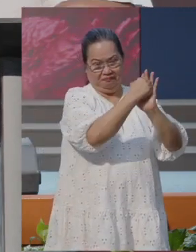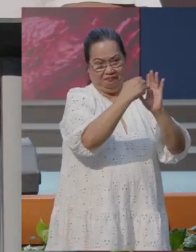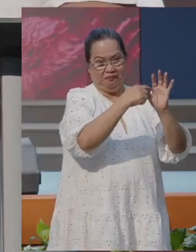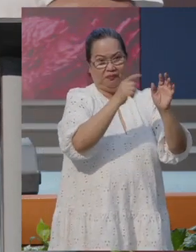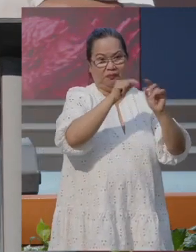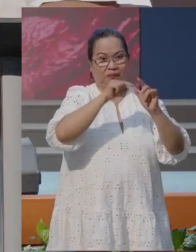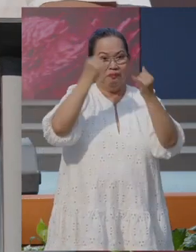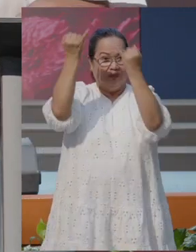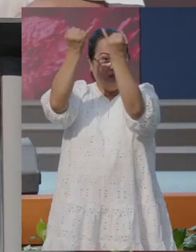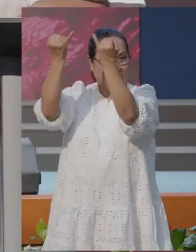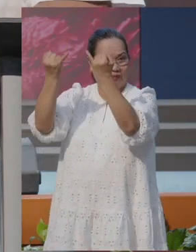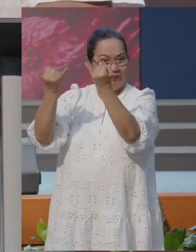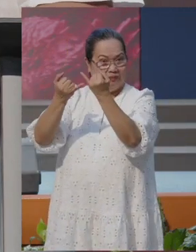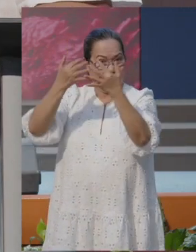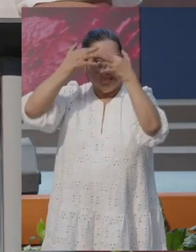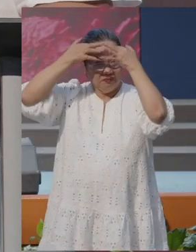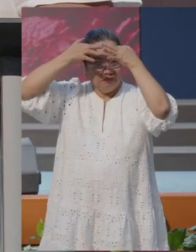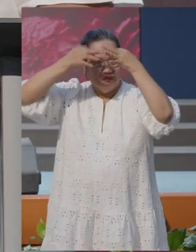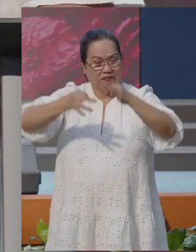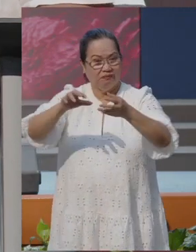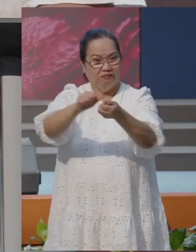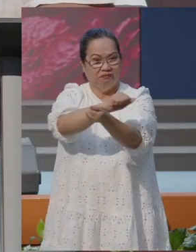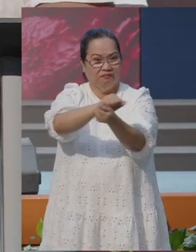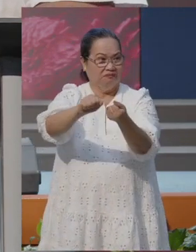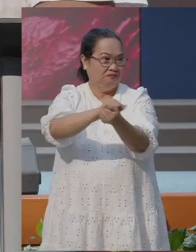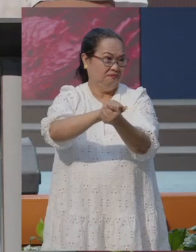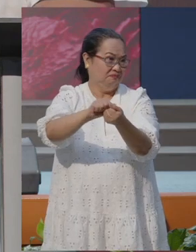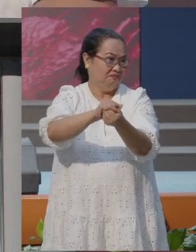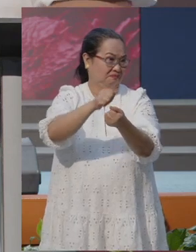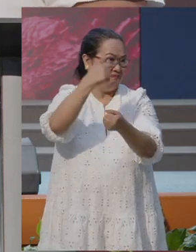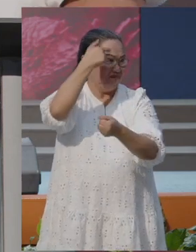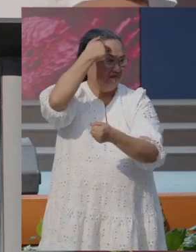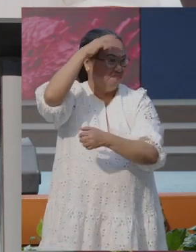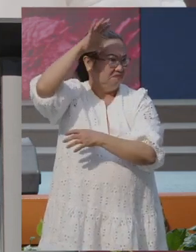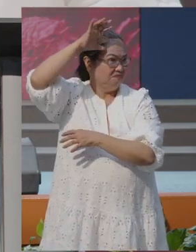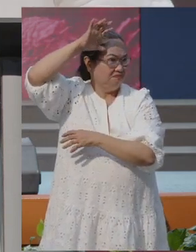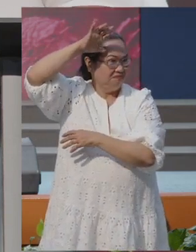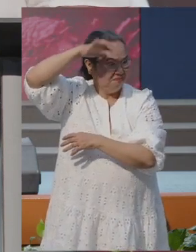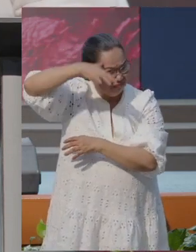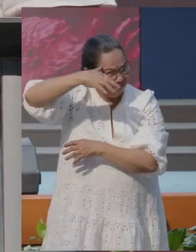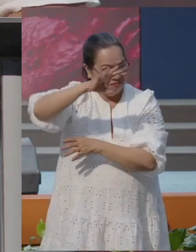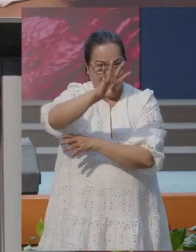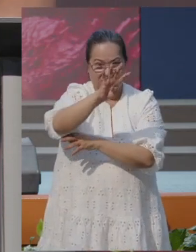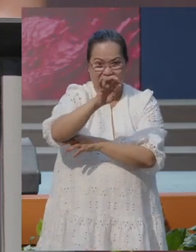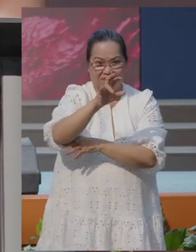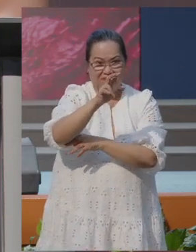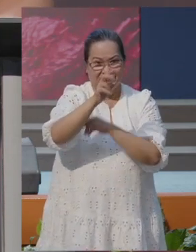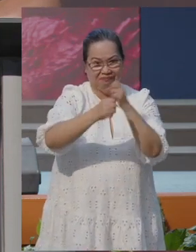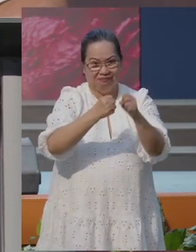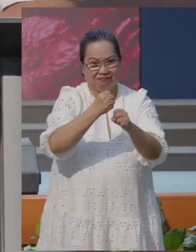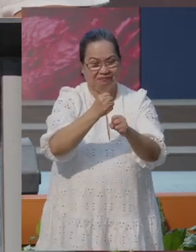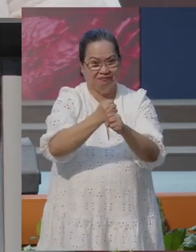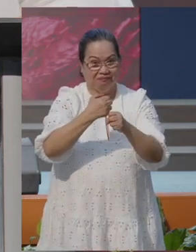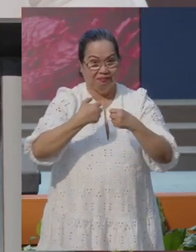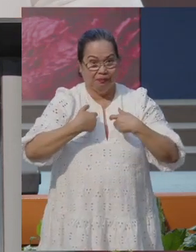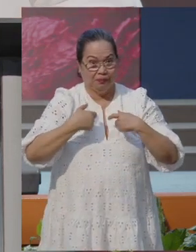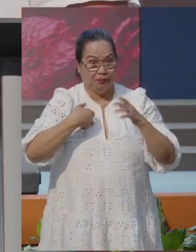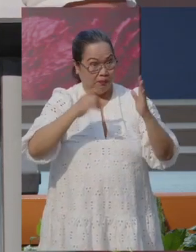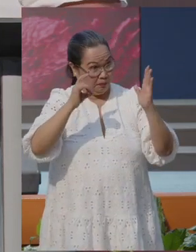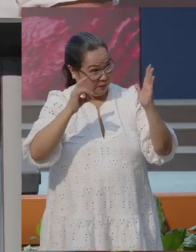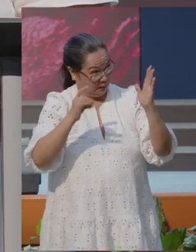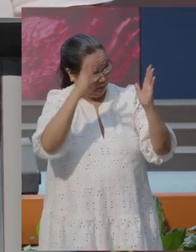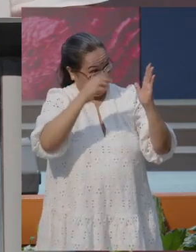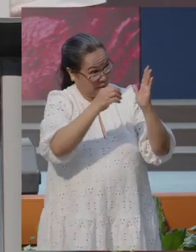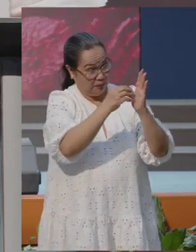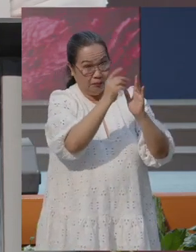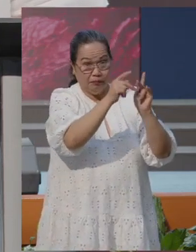devoted to destruction, sabi sa Deuteronomy 7. Hindi po ibig sabihin nun na meron silang license to hate.